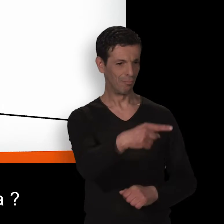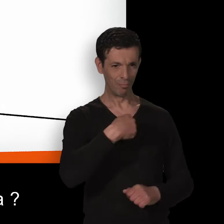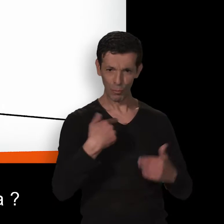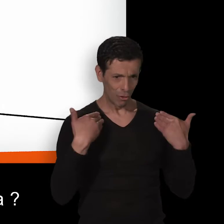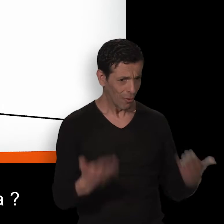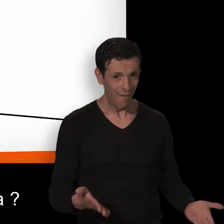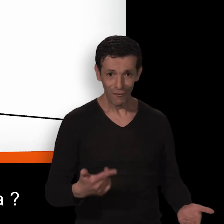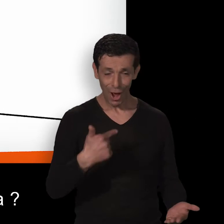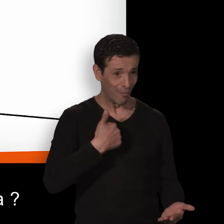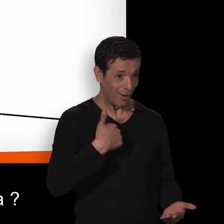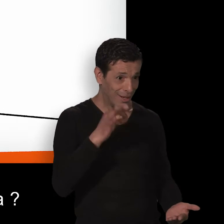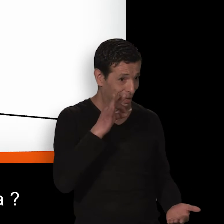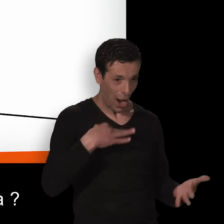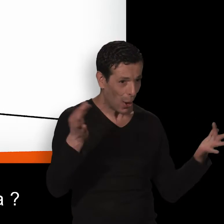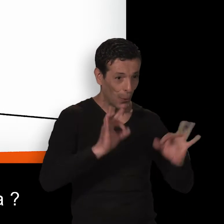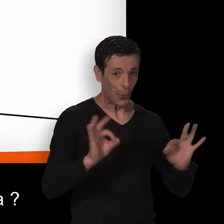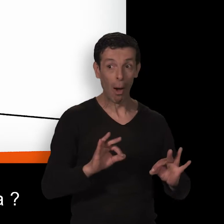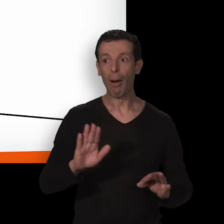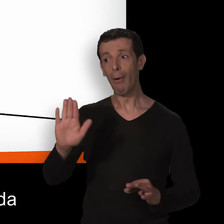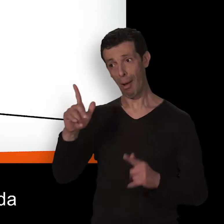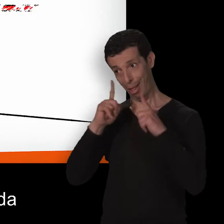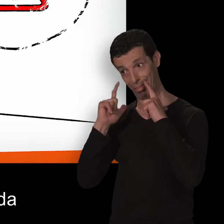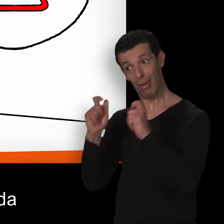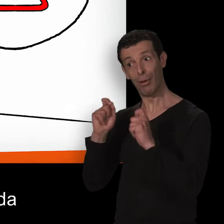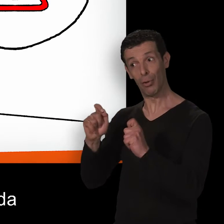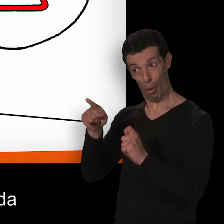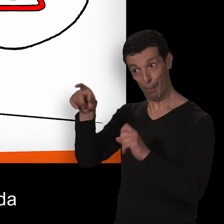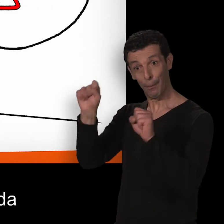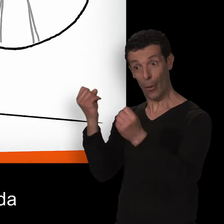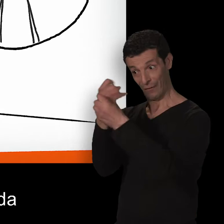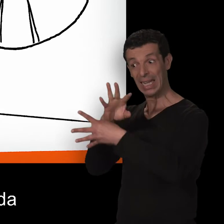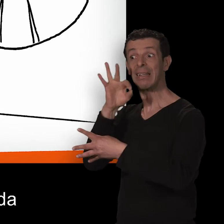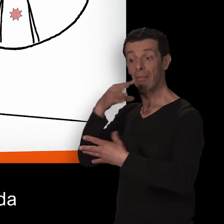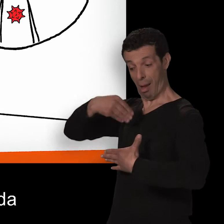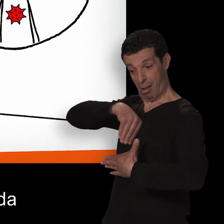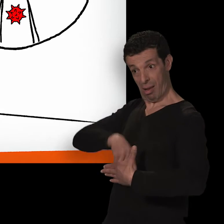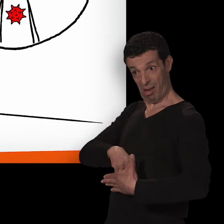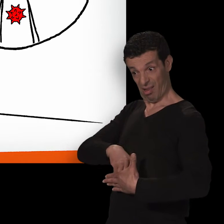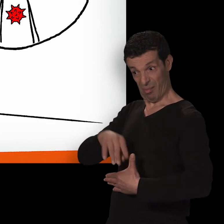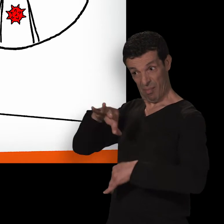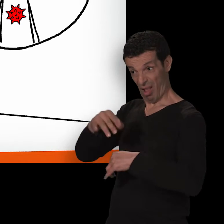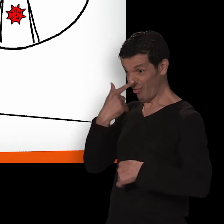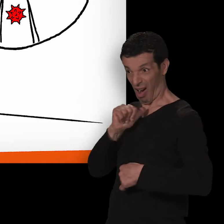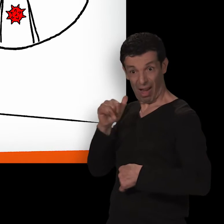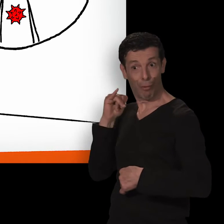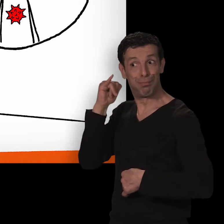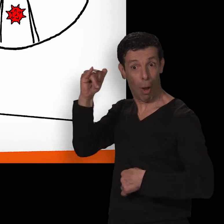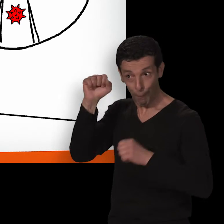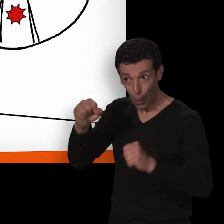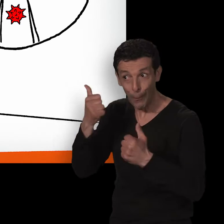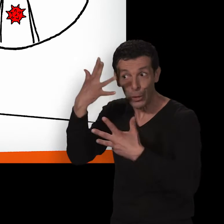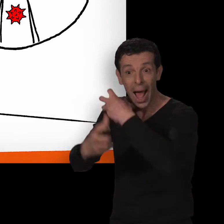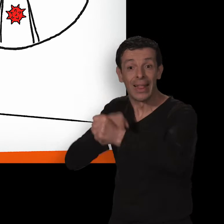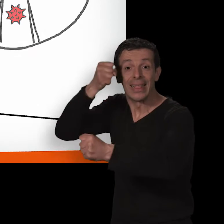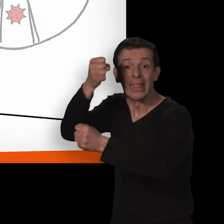Donc, comme je vais bien, c'est que j'ai pas le virus du sida. Ah non, attention. Tu peux avoir le virus du sida et ne pas te sentir malade pendant